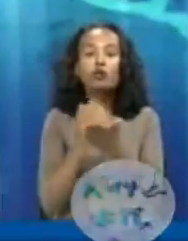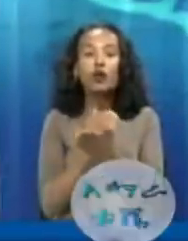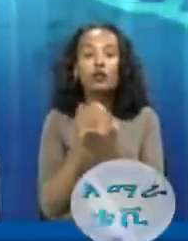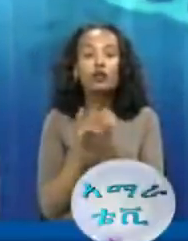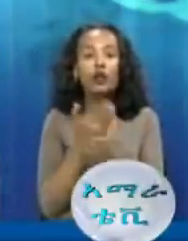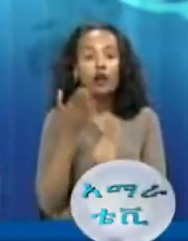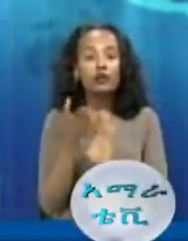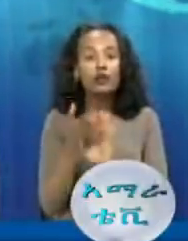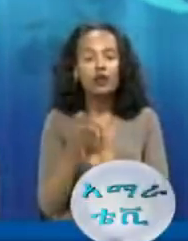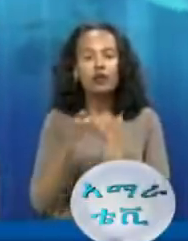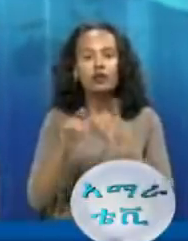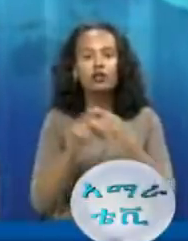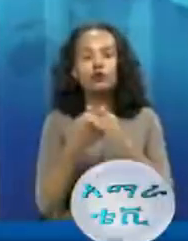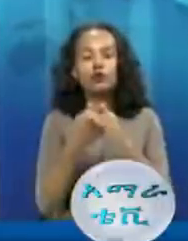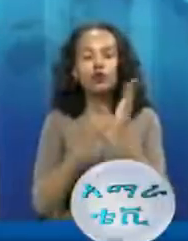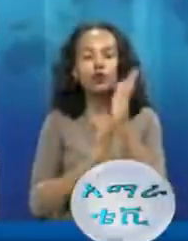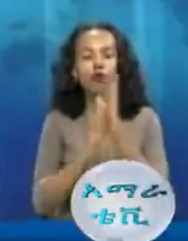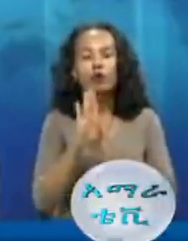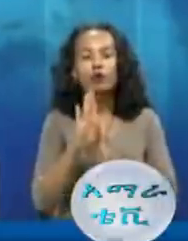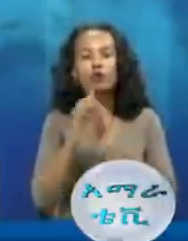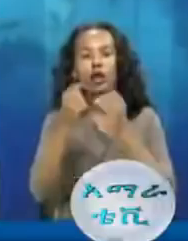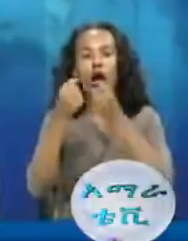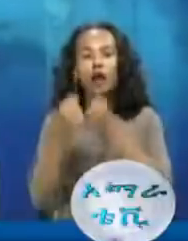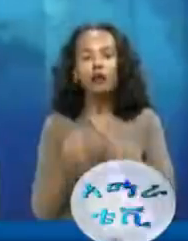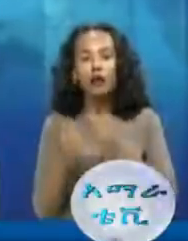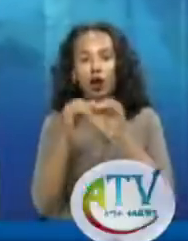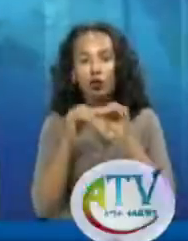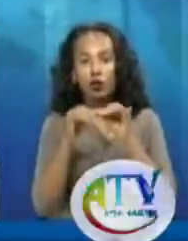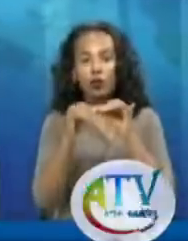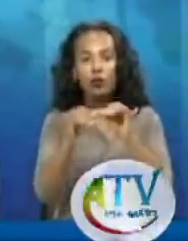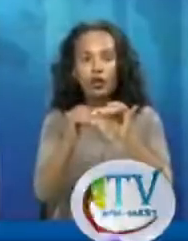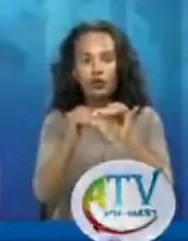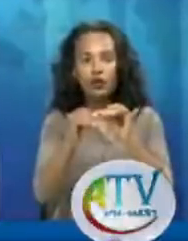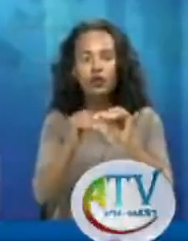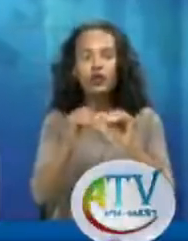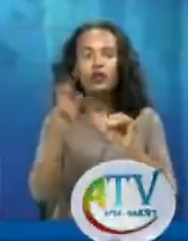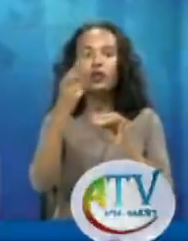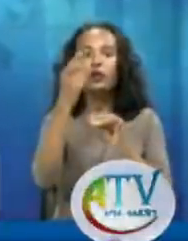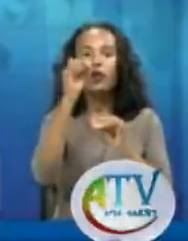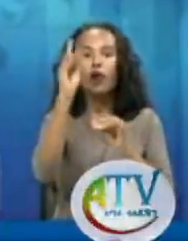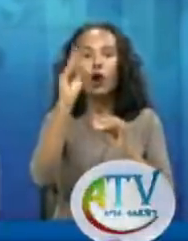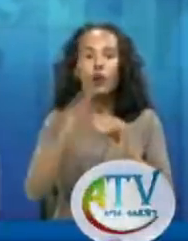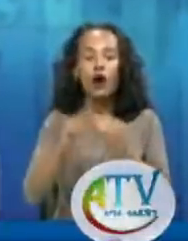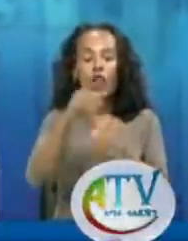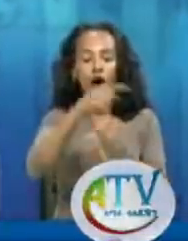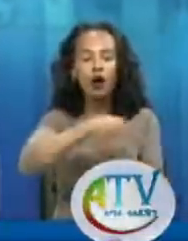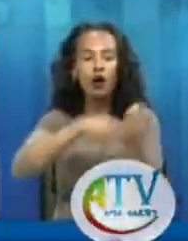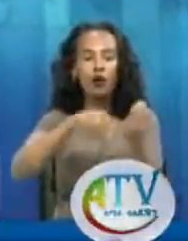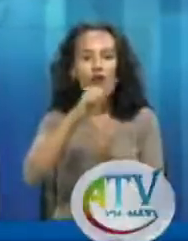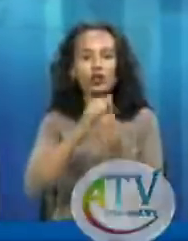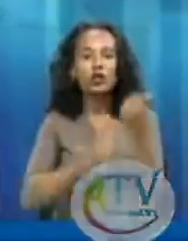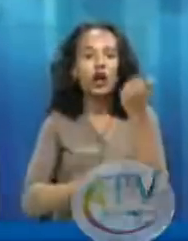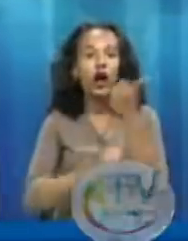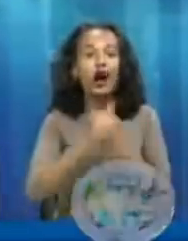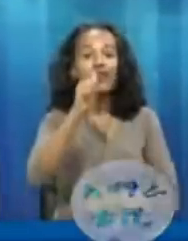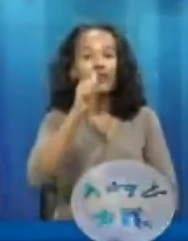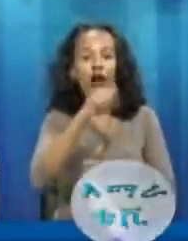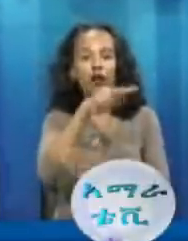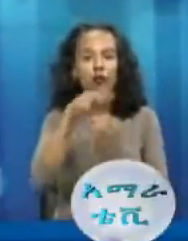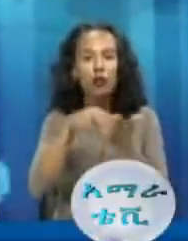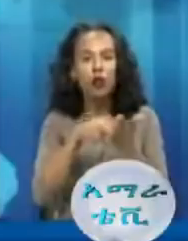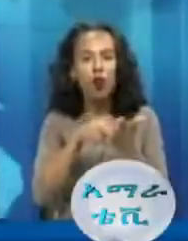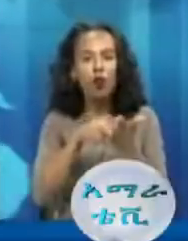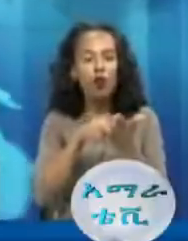አንጻር የተጀመሩ ልማቶችን አጠናክሮ በመቀጠል የቆላማ አካባቢያችን አደጋ የመቋቋም